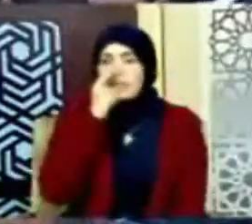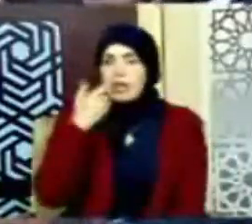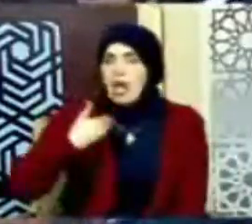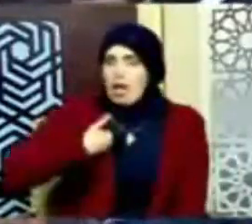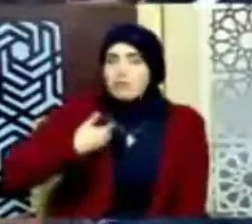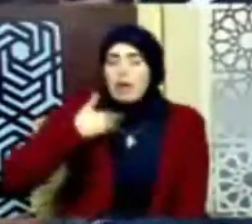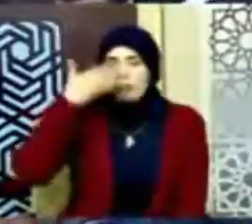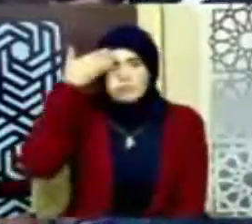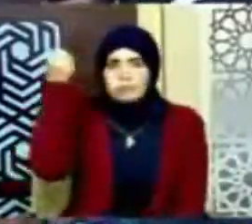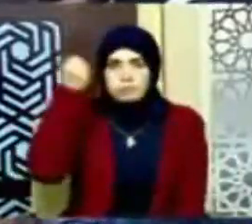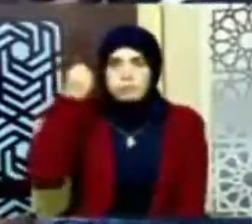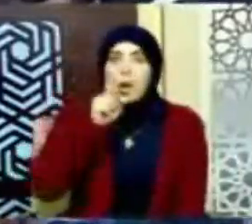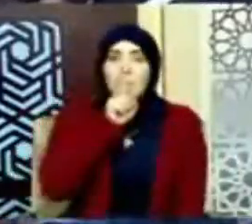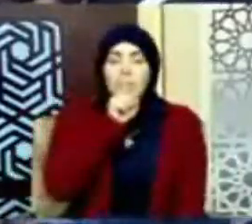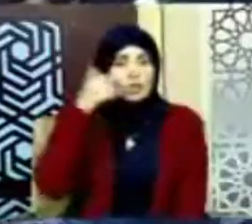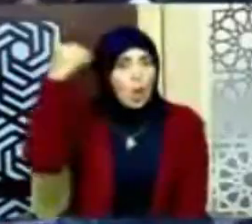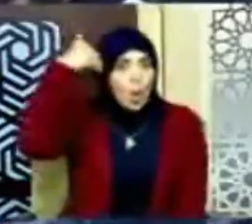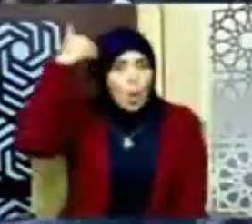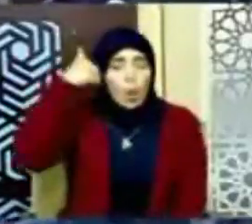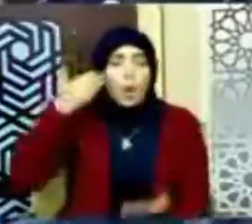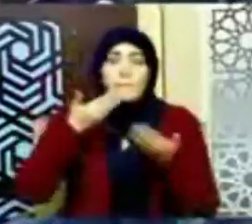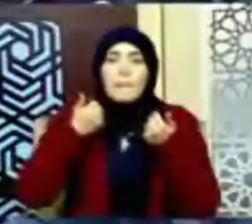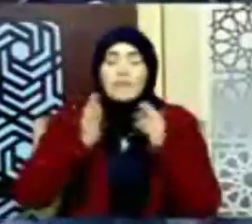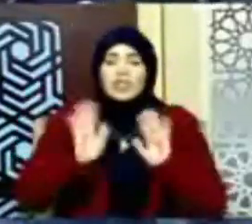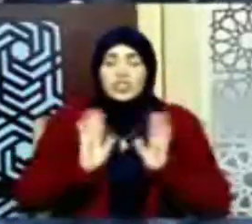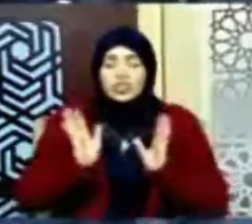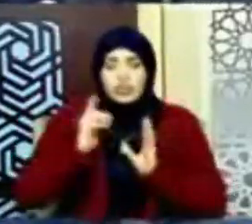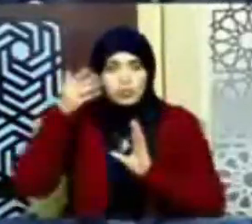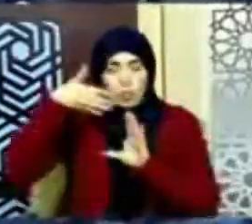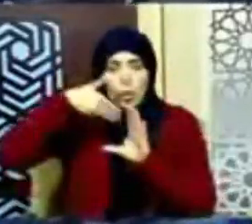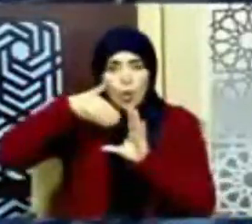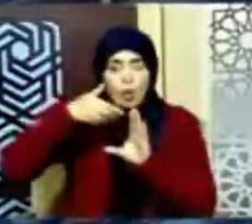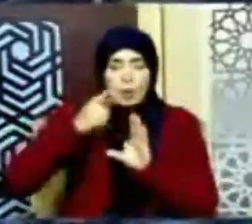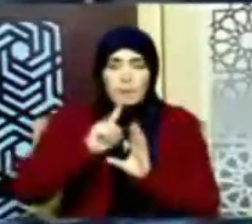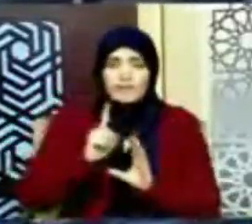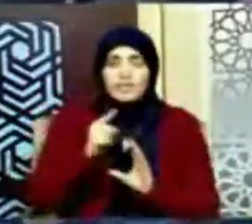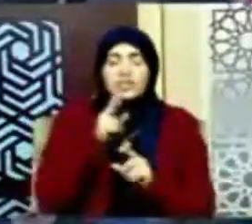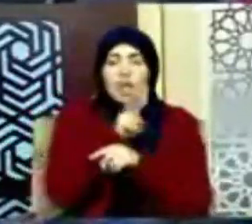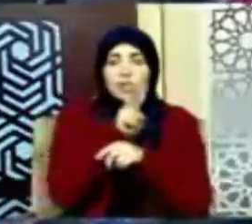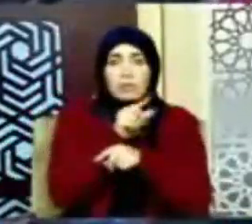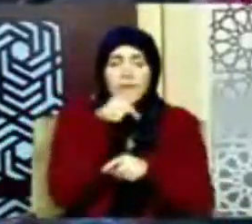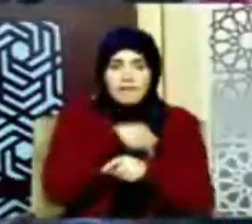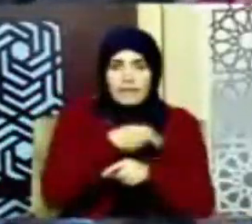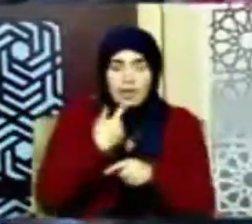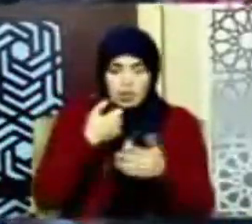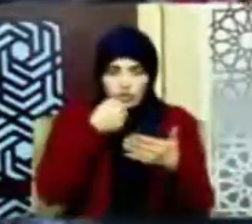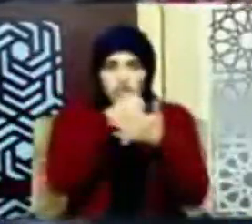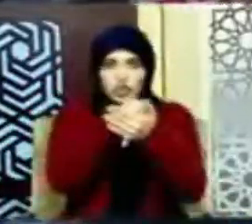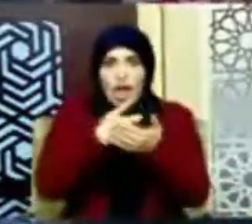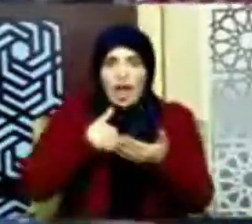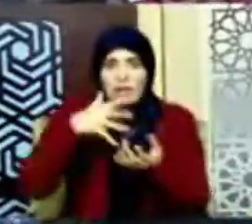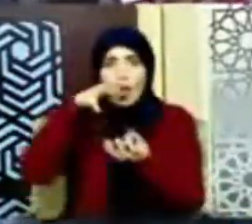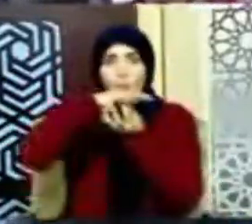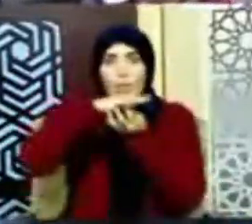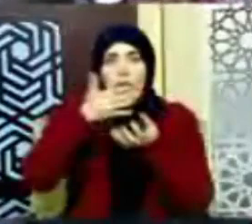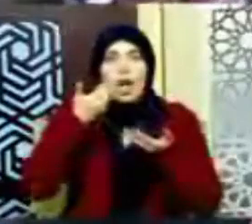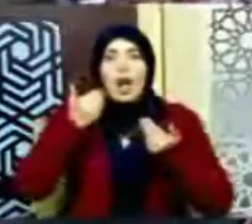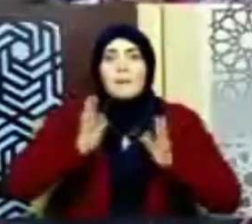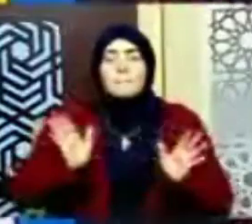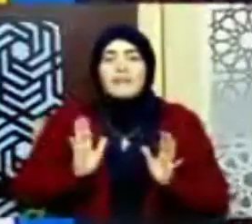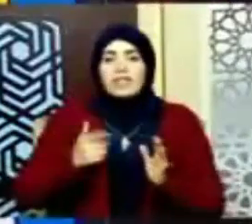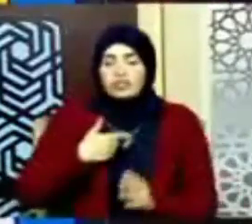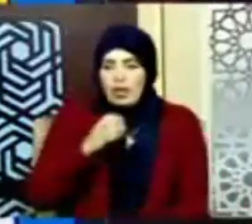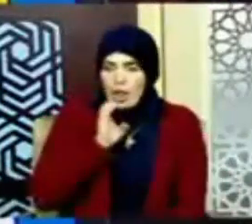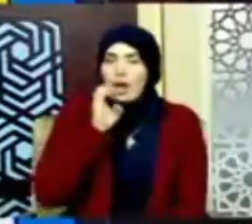الله بدون علم ودون إدراك للواقع ودون مؤهلات، مجترئين على أهل